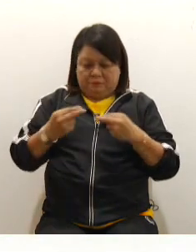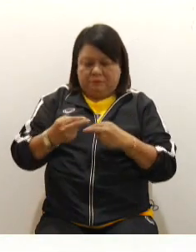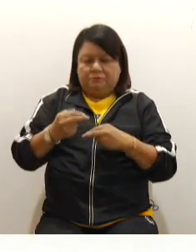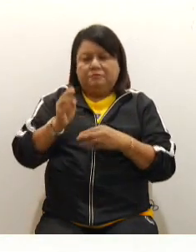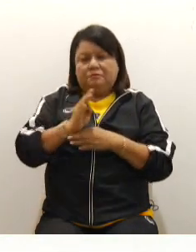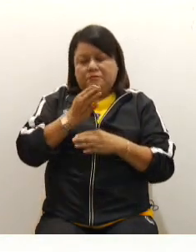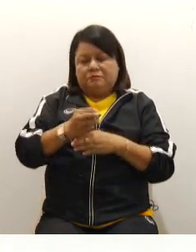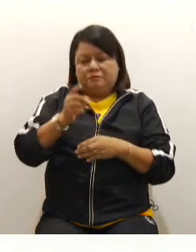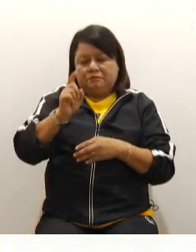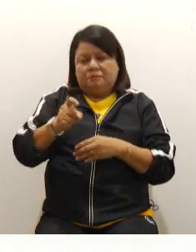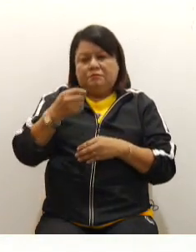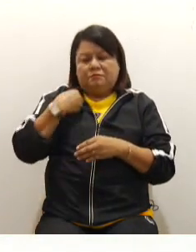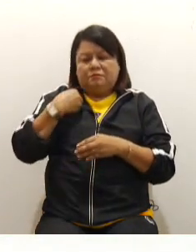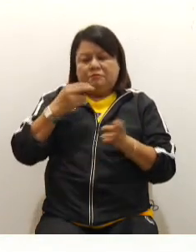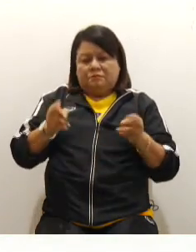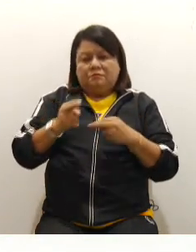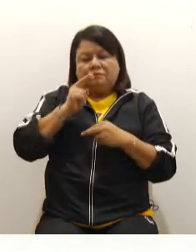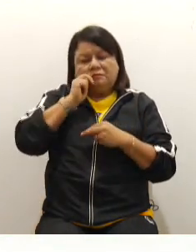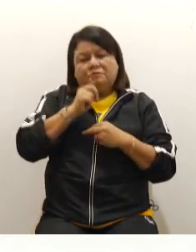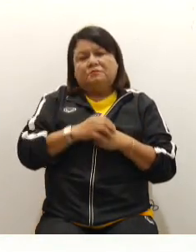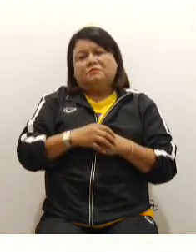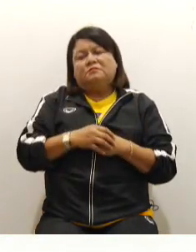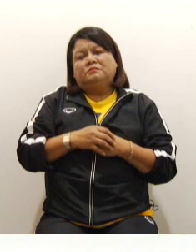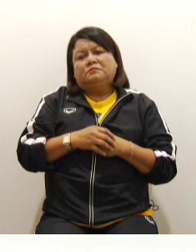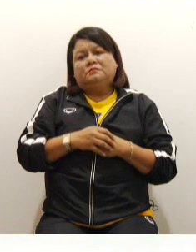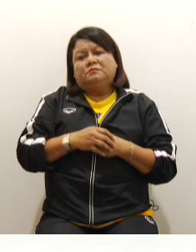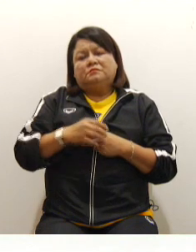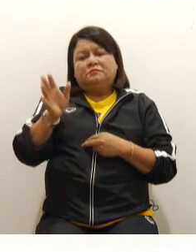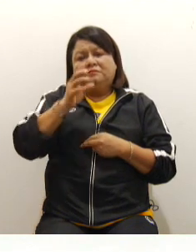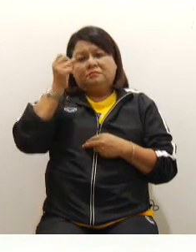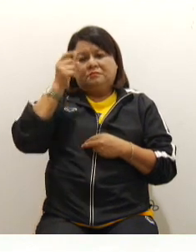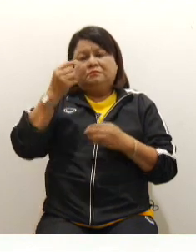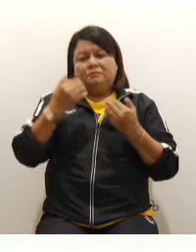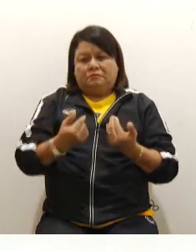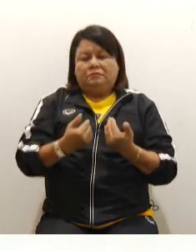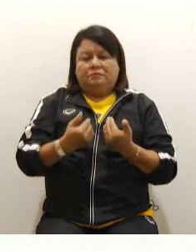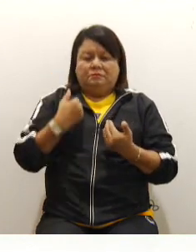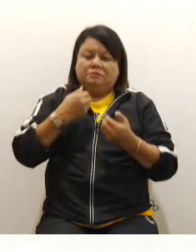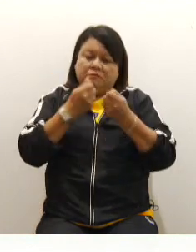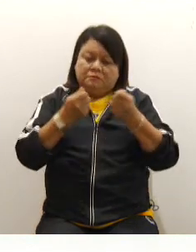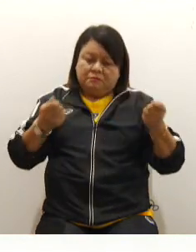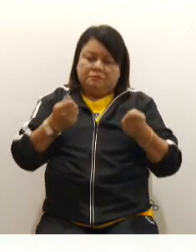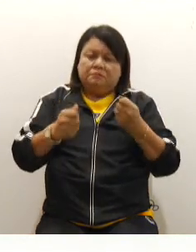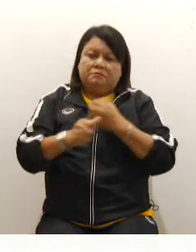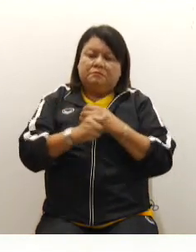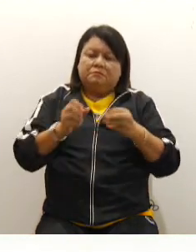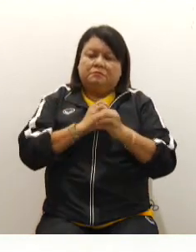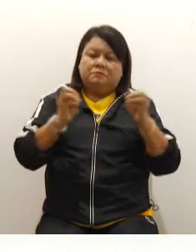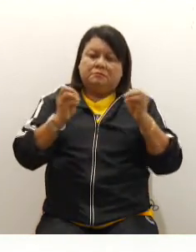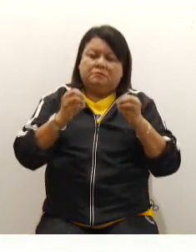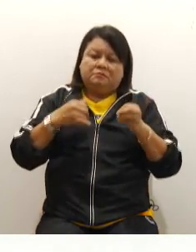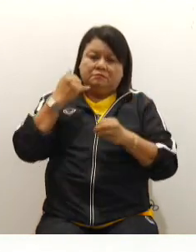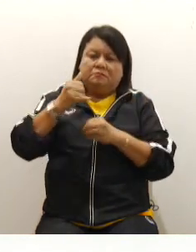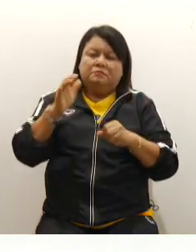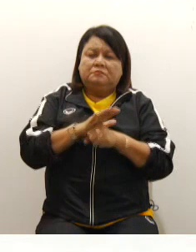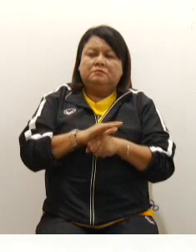เรารู้อยู่แล้วว่าเด็กเนี่ยไม่มีความรู้ไม่มีความยังไม่เข้าใจอะไรพวกนี้นะคะเราก็ต้องมีอุปกรณ์ความปลอดภัยให้ครบถ้วนนะคะเดี๋ยวเรา